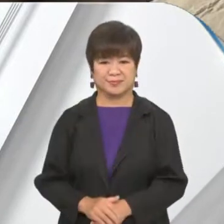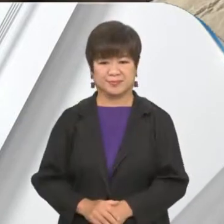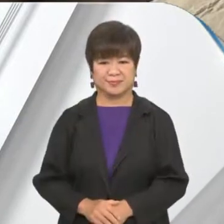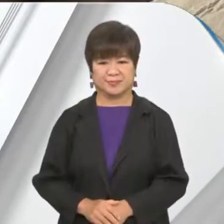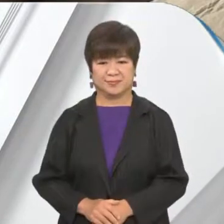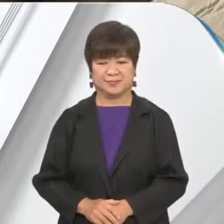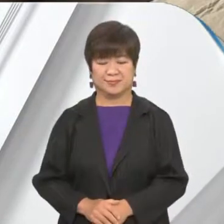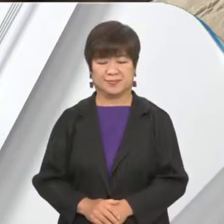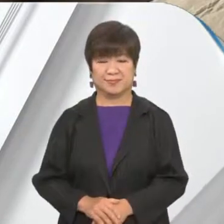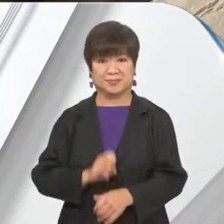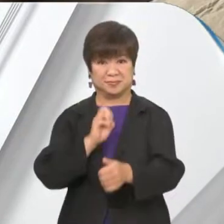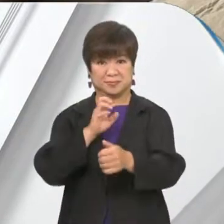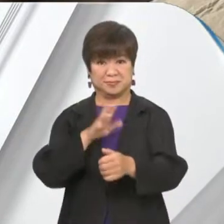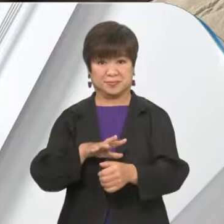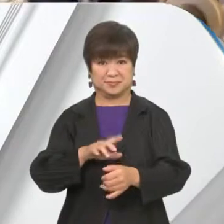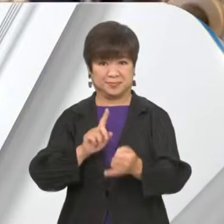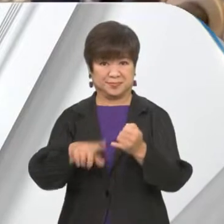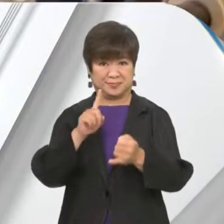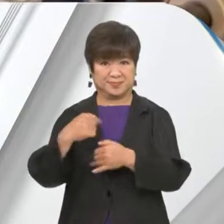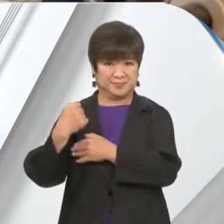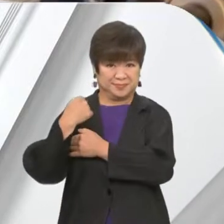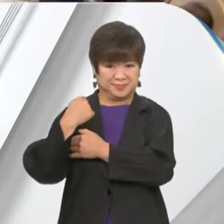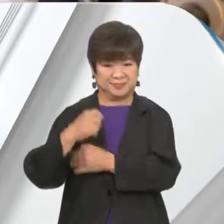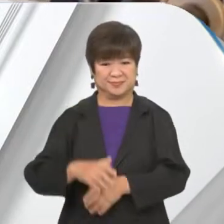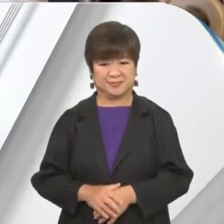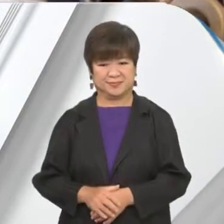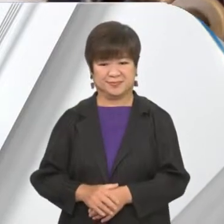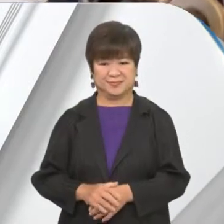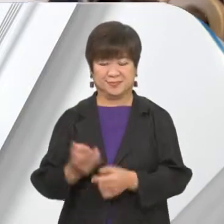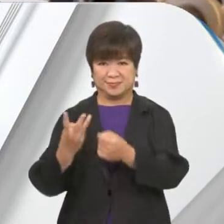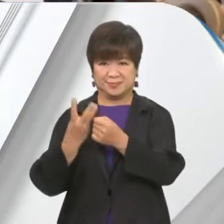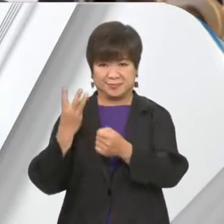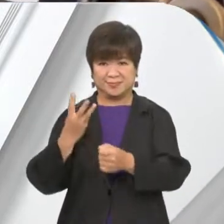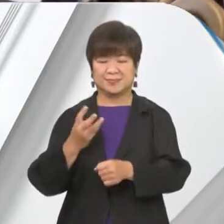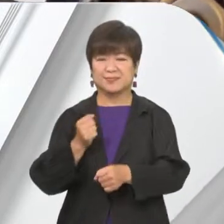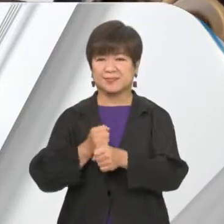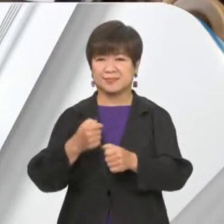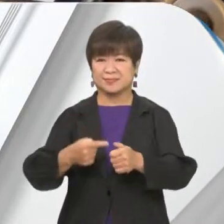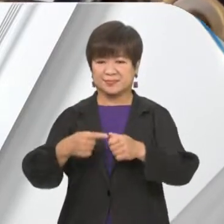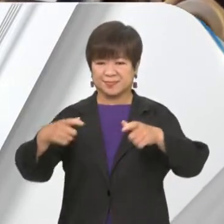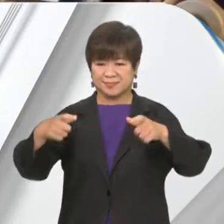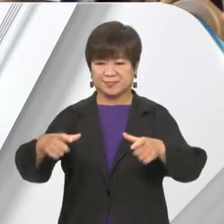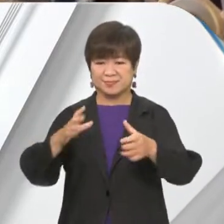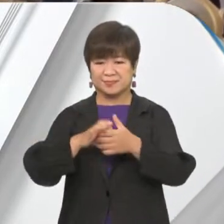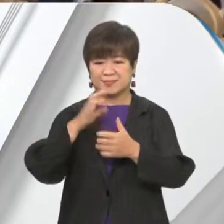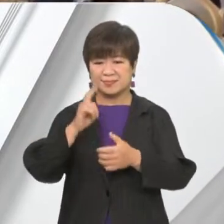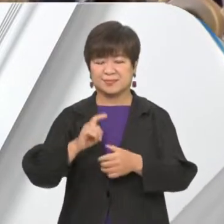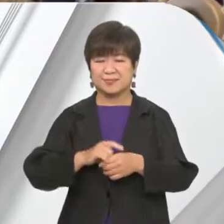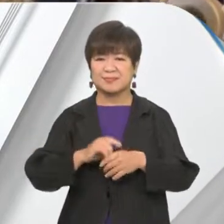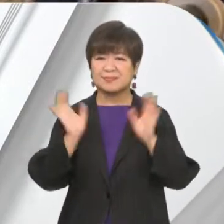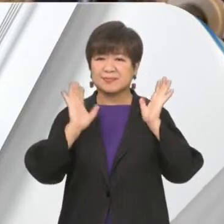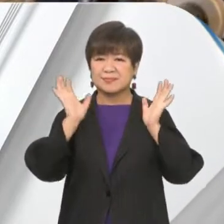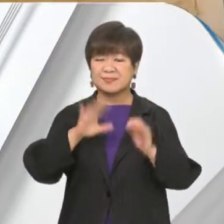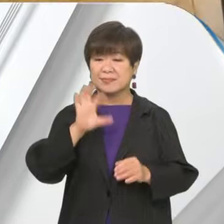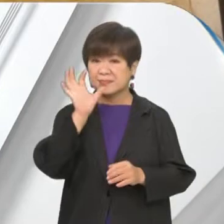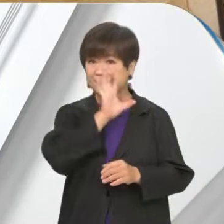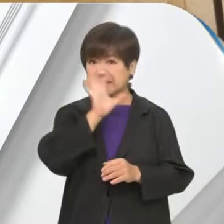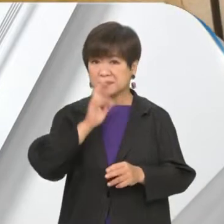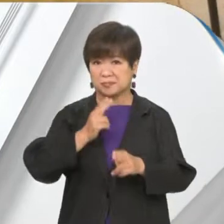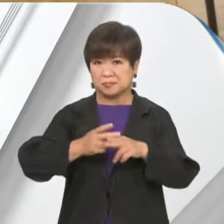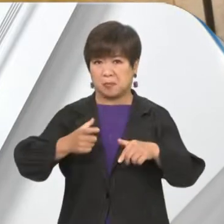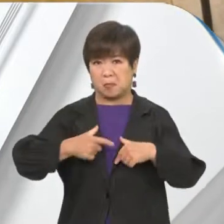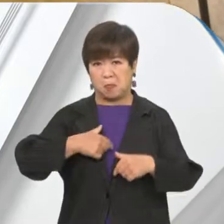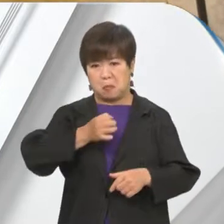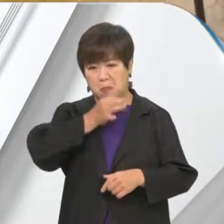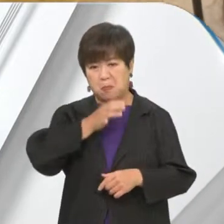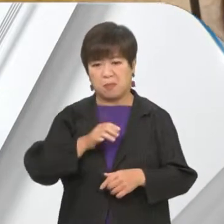好，最后一段了，加油哦！ 有了三年前制作第一张由共同由张世界经验同信心，有名